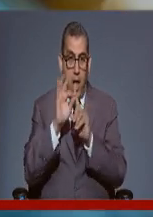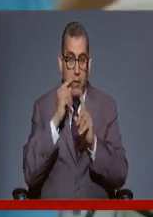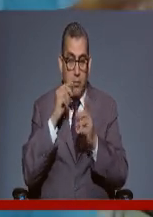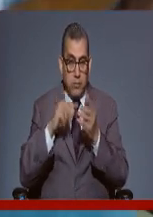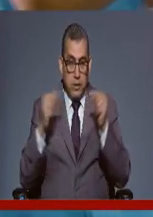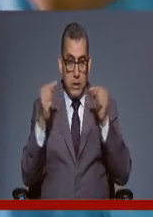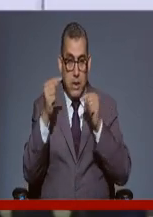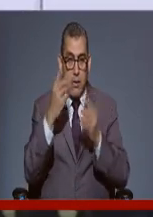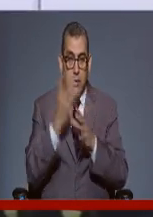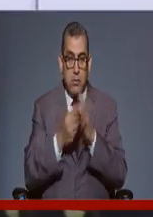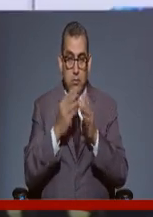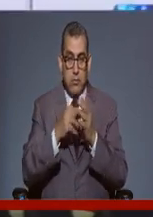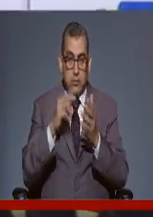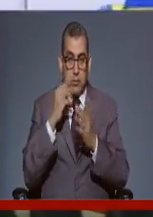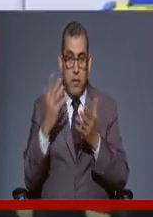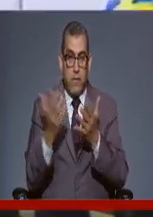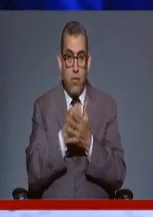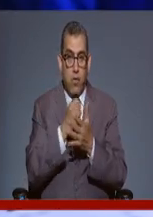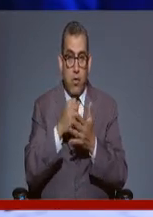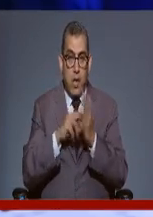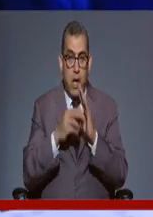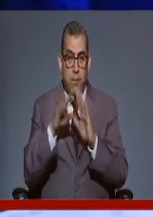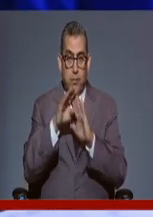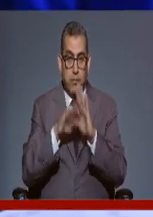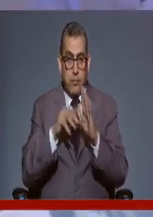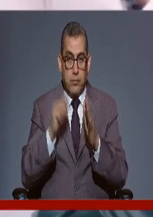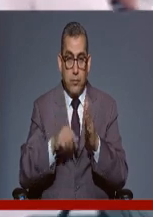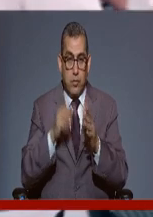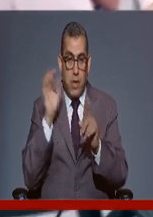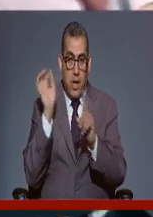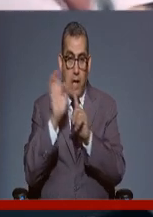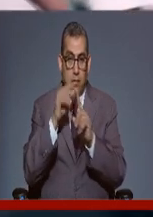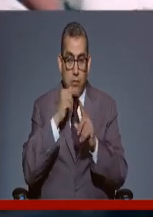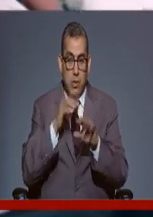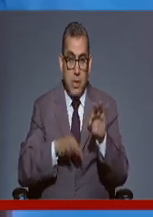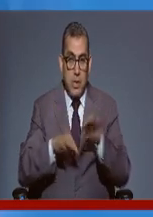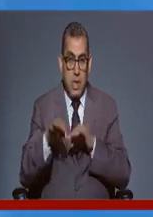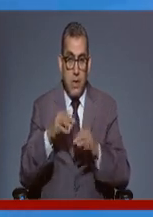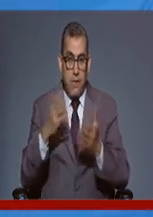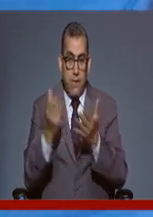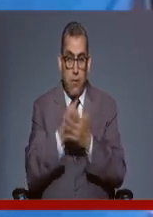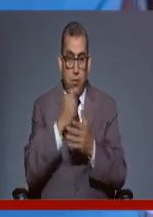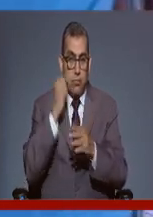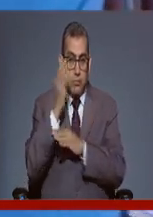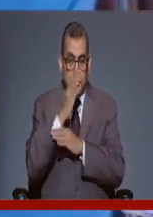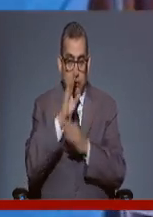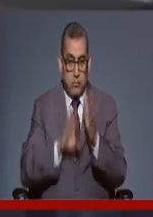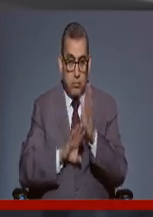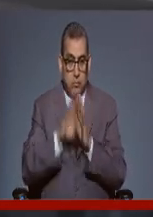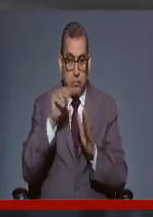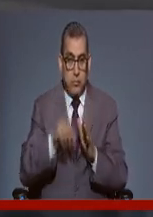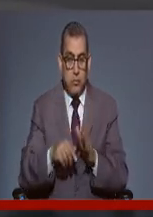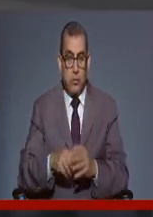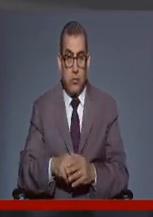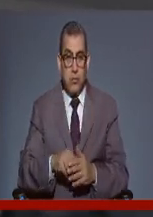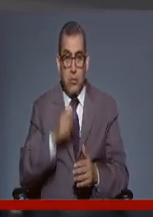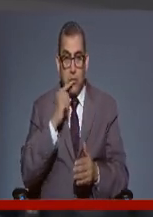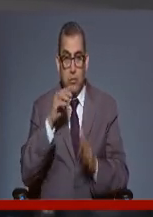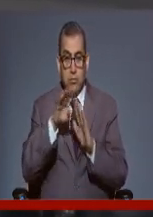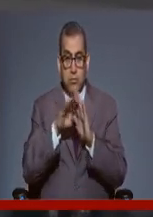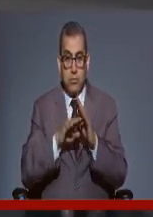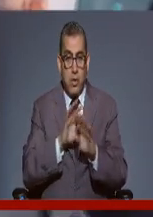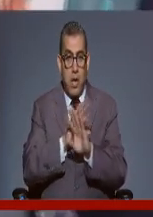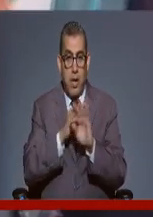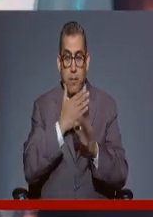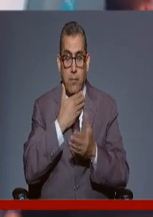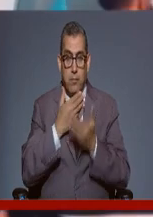السكانيه وتوقع اتجاهاتها القادمه ودمجها في السياسات والخطط التنمويه هيكون من الصعب تغطيه الاحتياجات